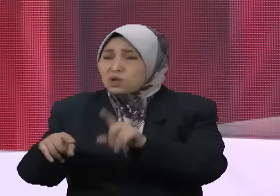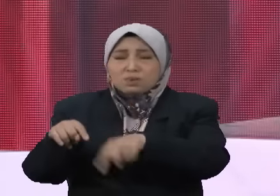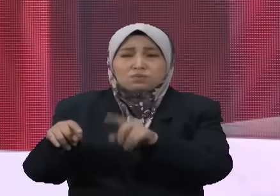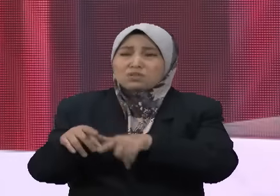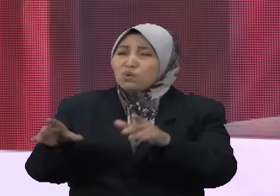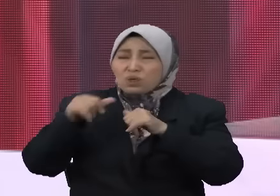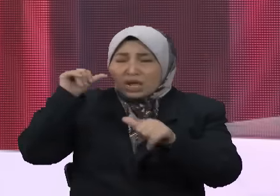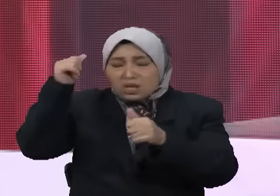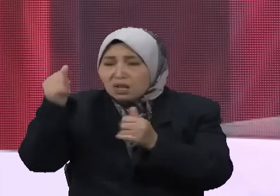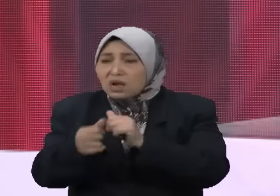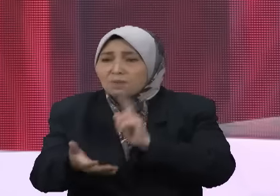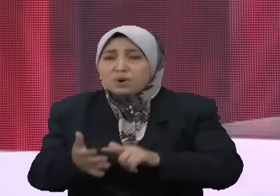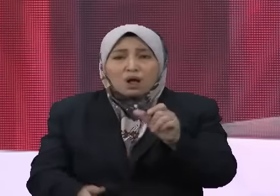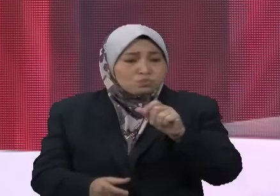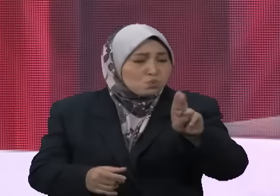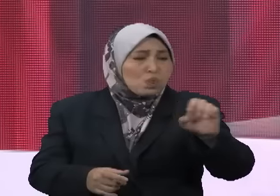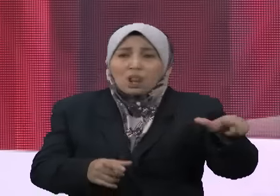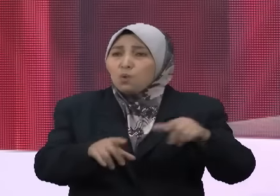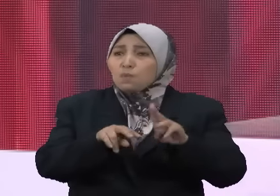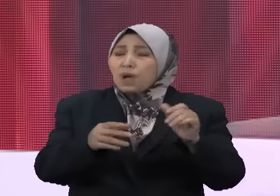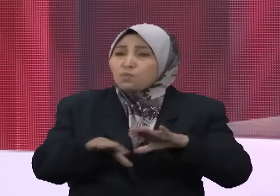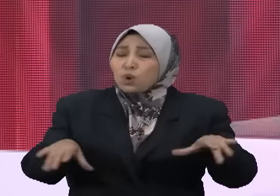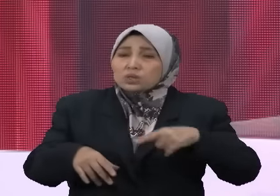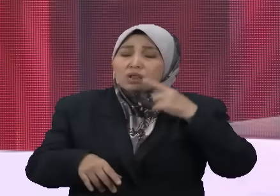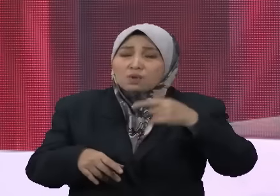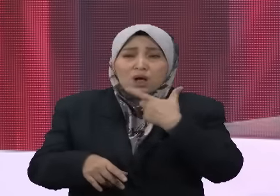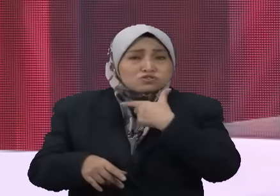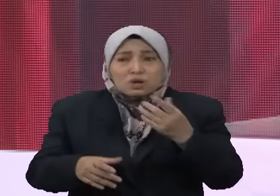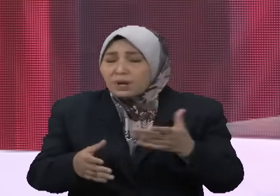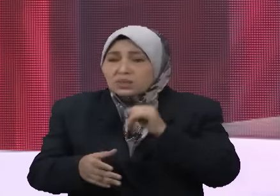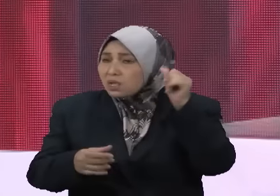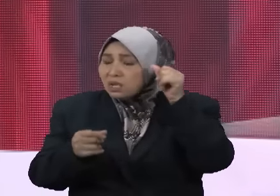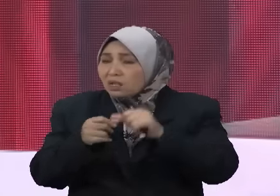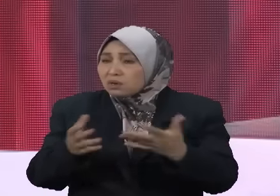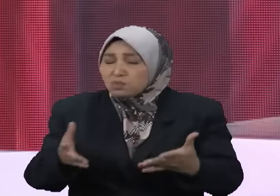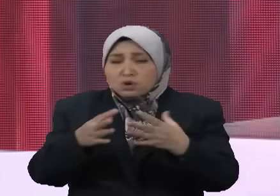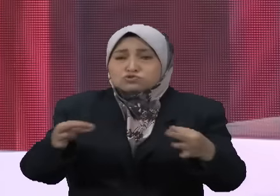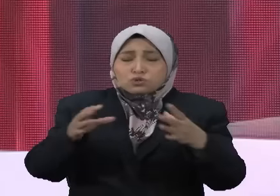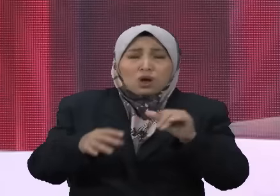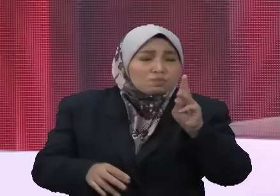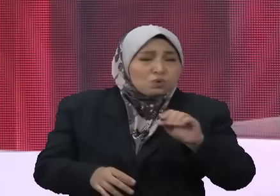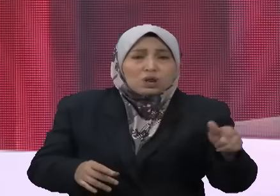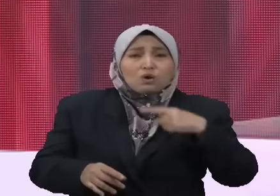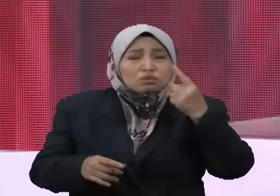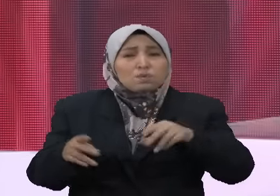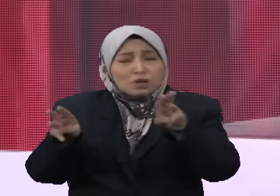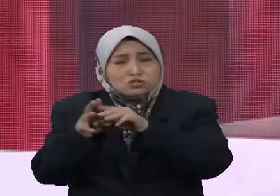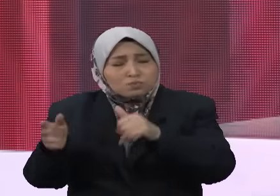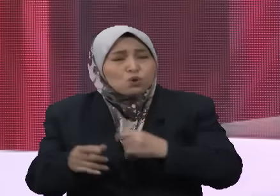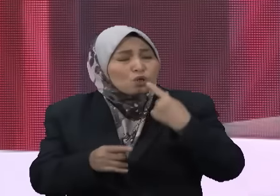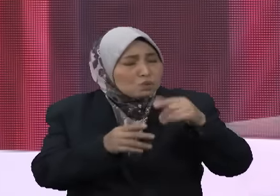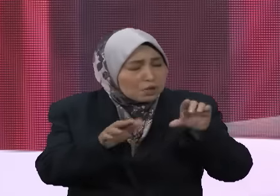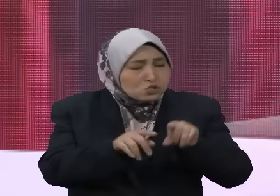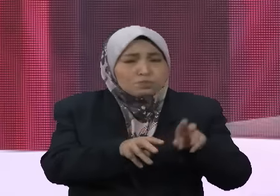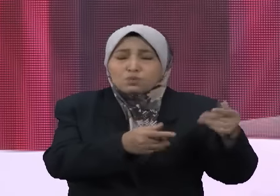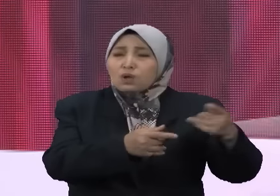cerita kau tak ingat ke apa yang Abdullah bin Ubay buat kalau dalam lafaz hadis kataam dia pun cerita Abdullah bin Ubay kata macam ni katakan engkau